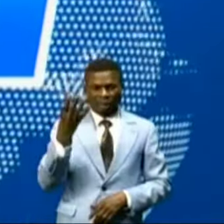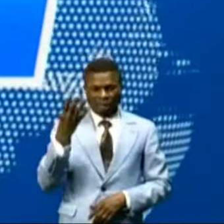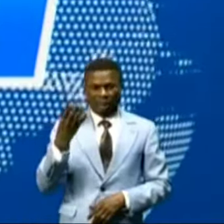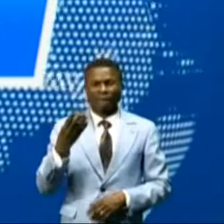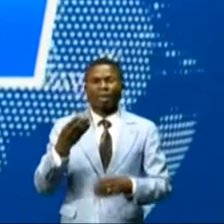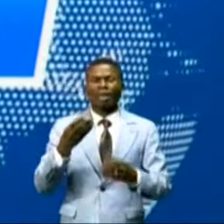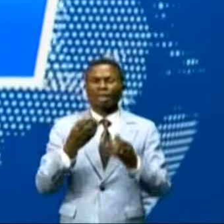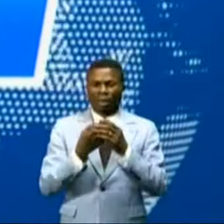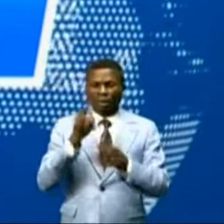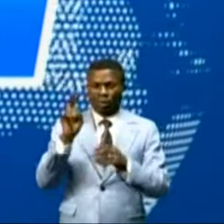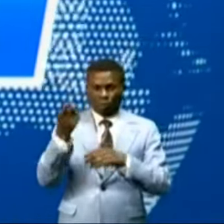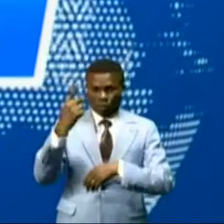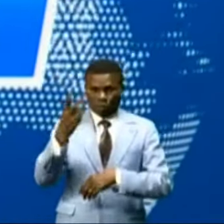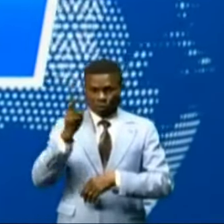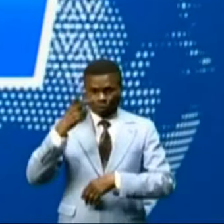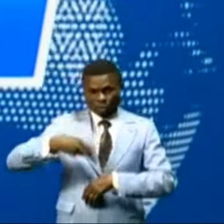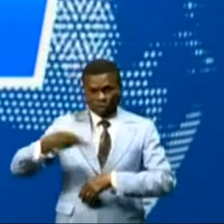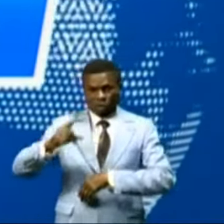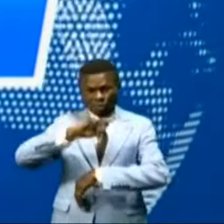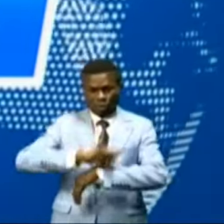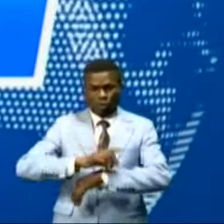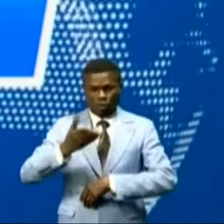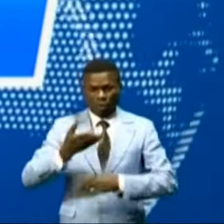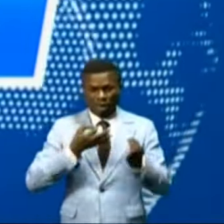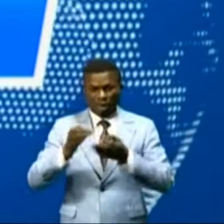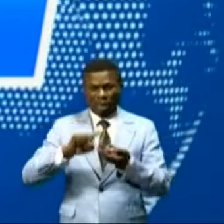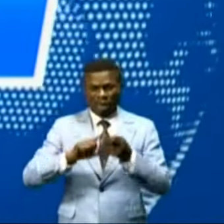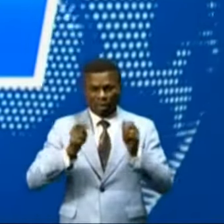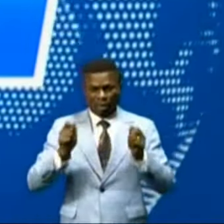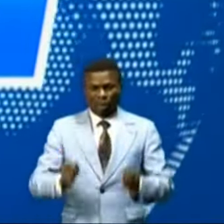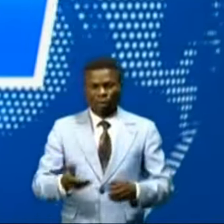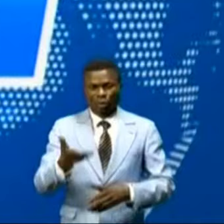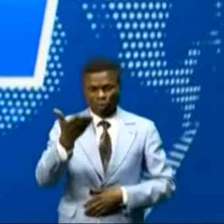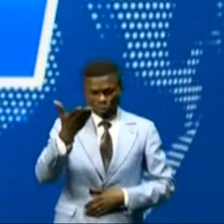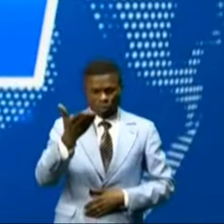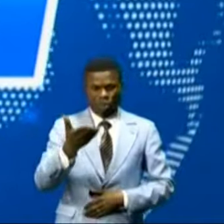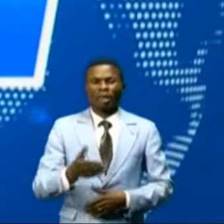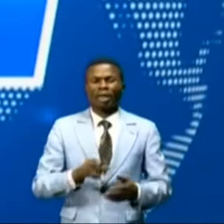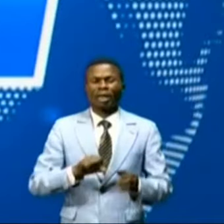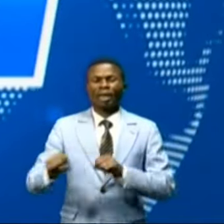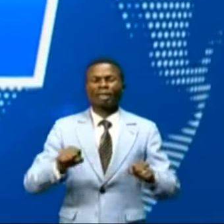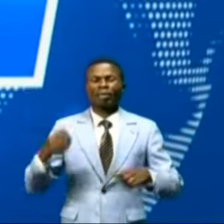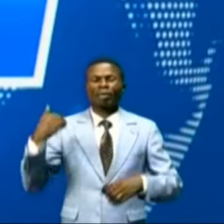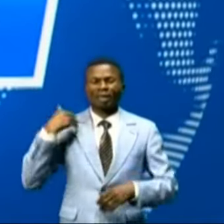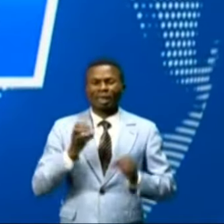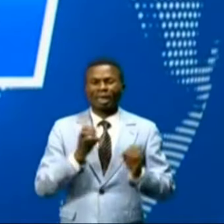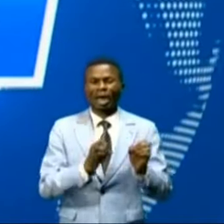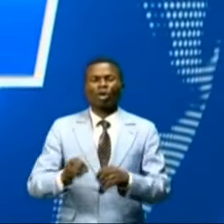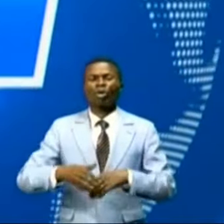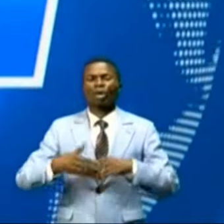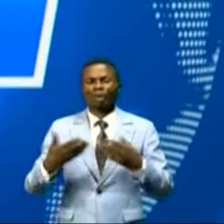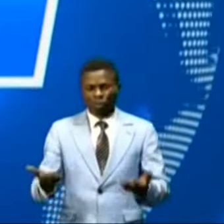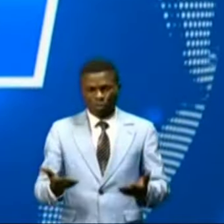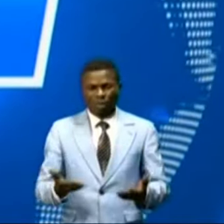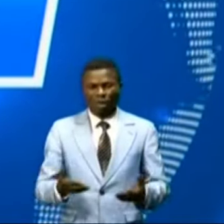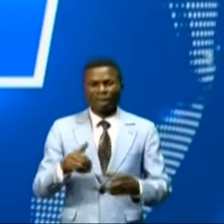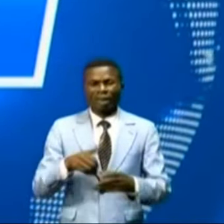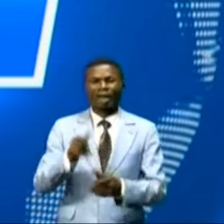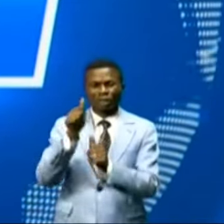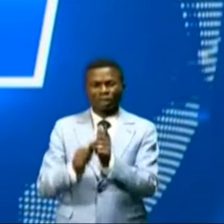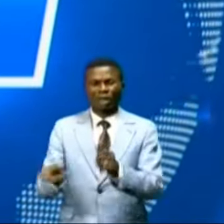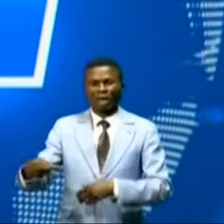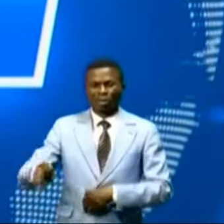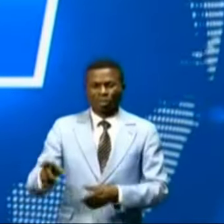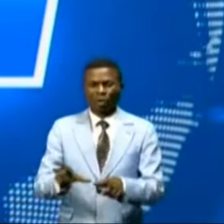leur deuxième jour, comme le précise notre confrère Eric Kamamba dans ses condensés des dites épreuves dans les provinces du